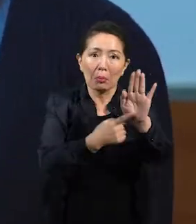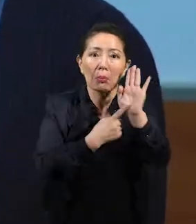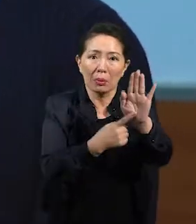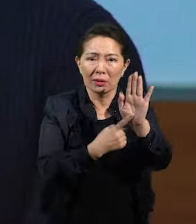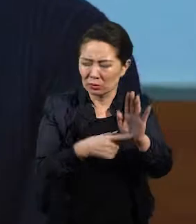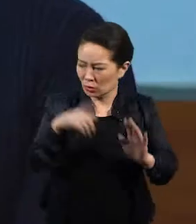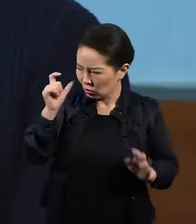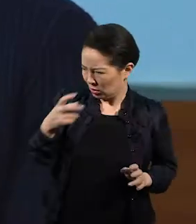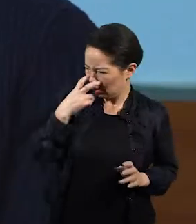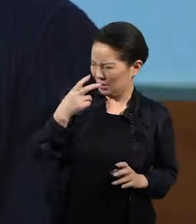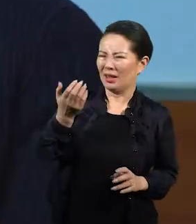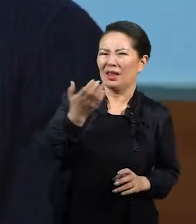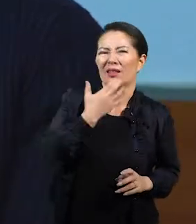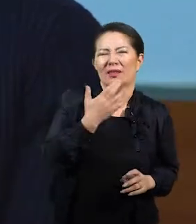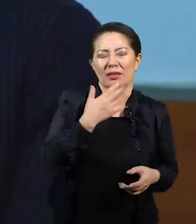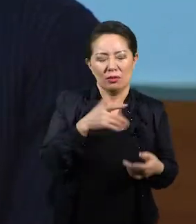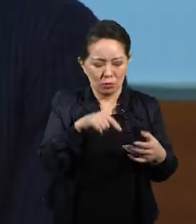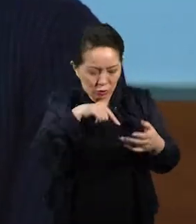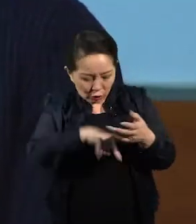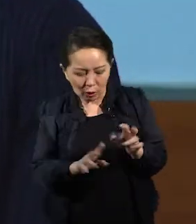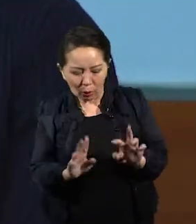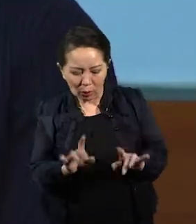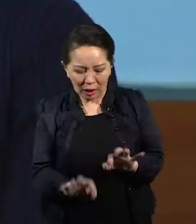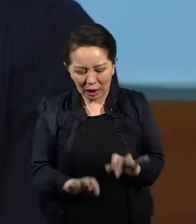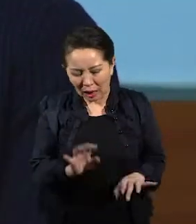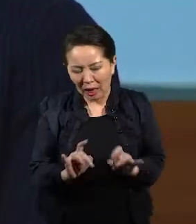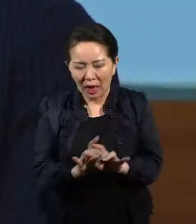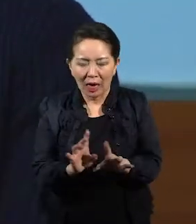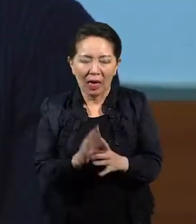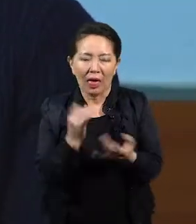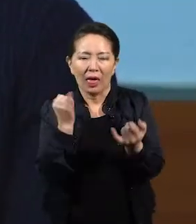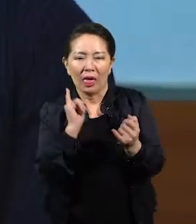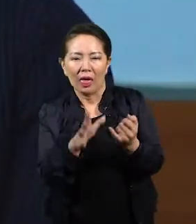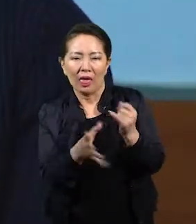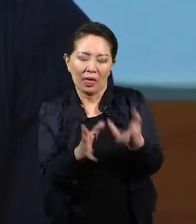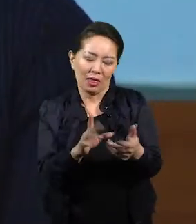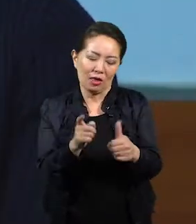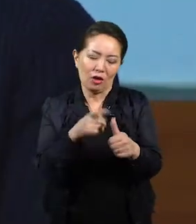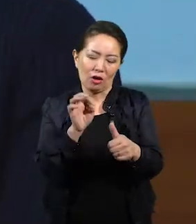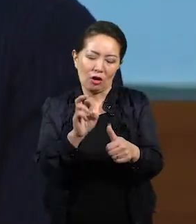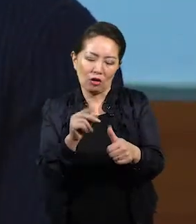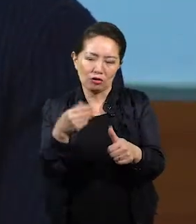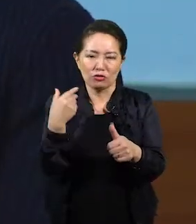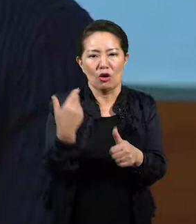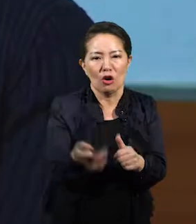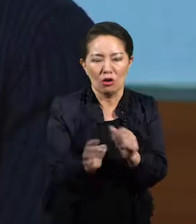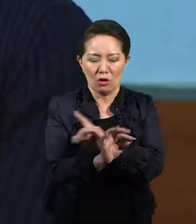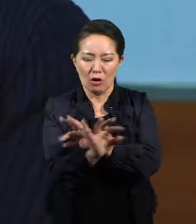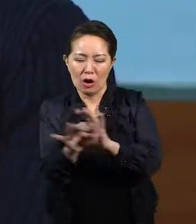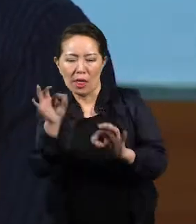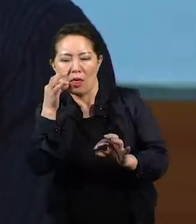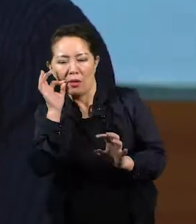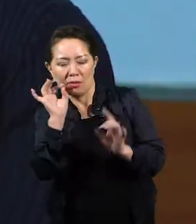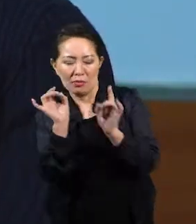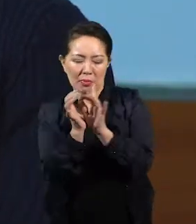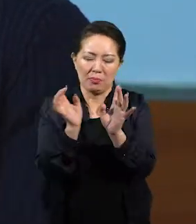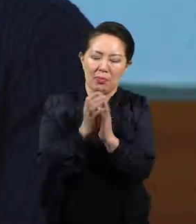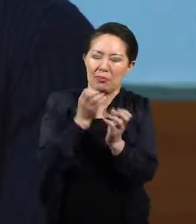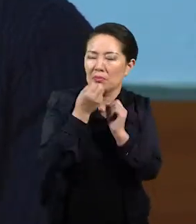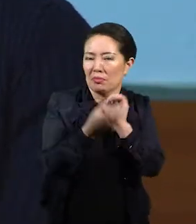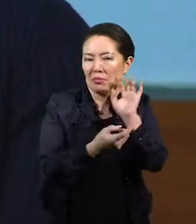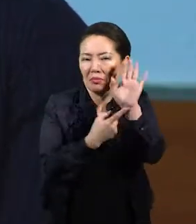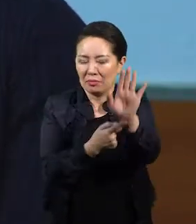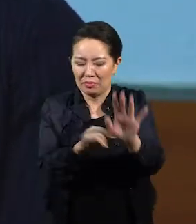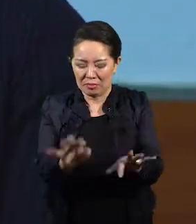зураг инээдтэй гарсан учраас бус нь одоо доор нь шоолсон сэтгэгдэл бичих, үгүй бол нэр хоч өгөх, ямарваа нэгэн үлгэрийн баатартай ч гэдэг юм уу